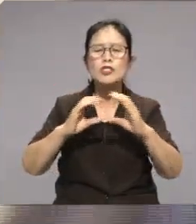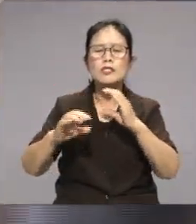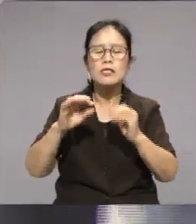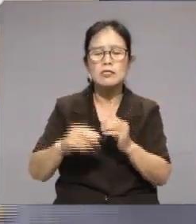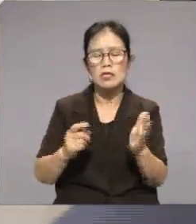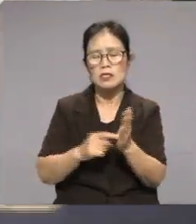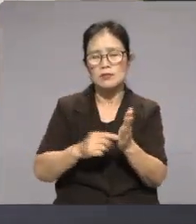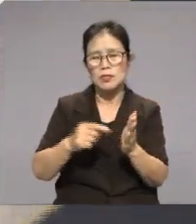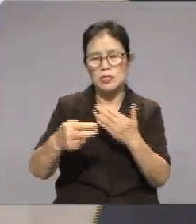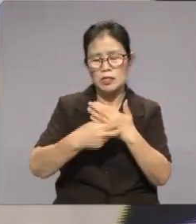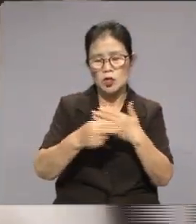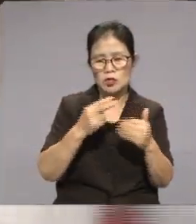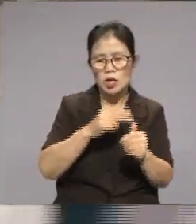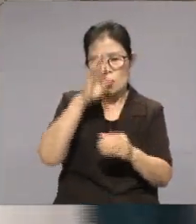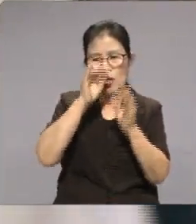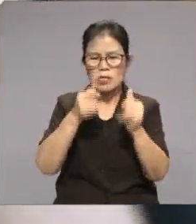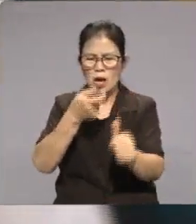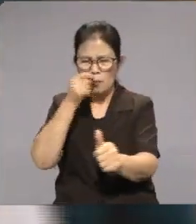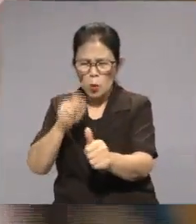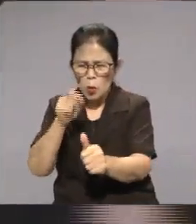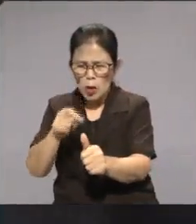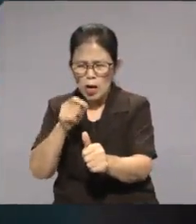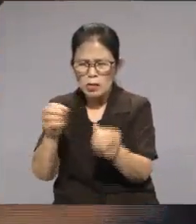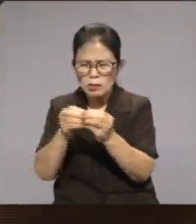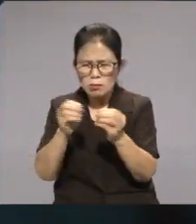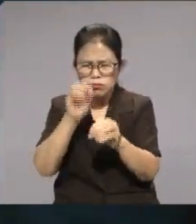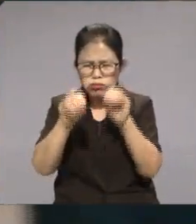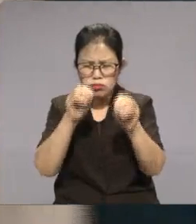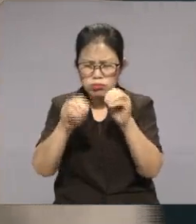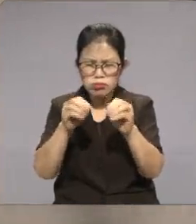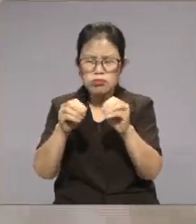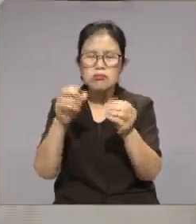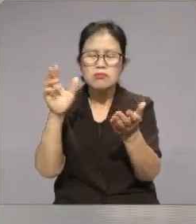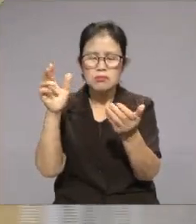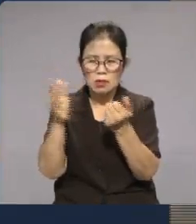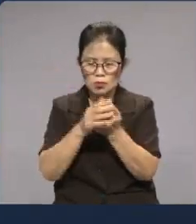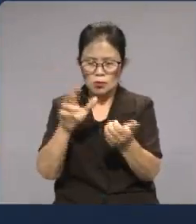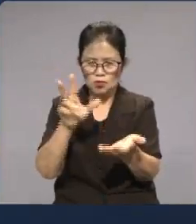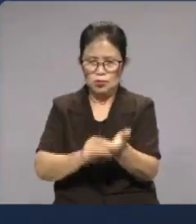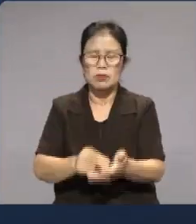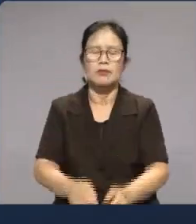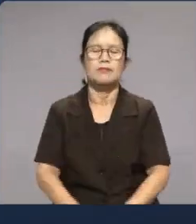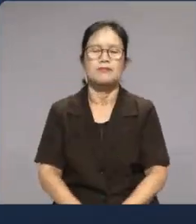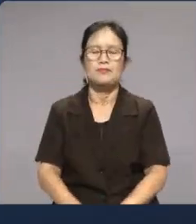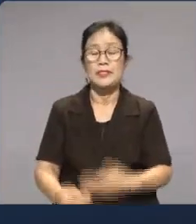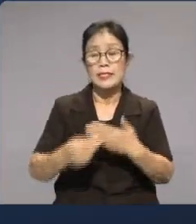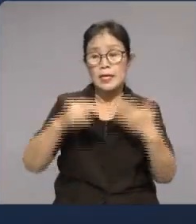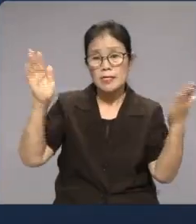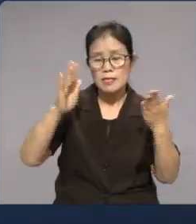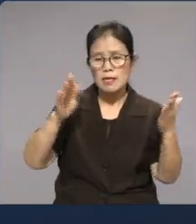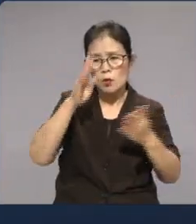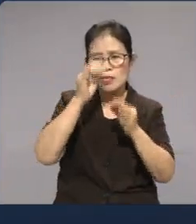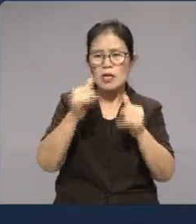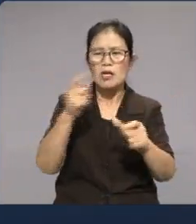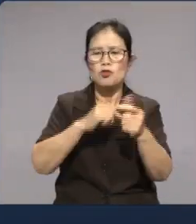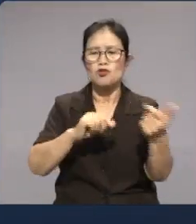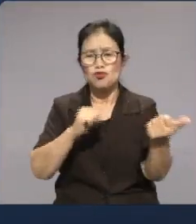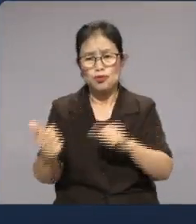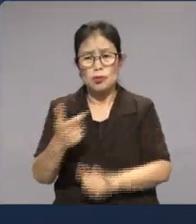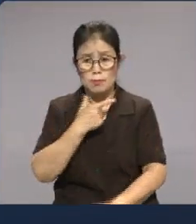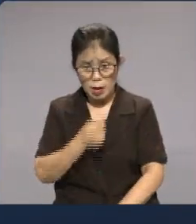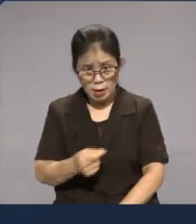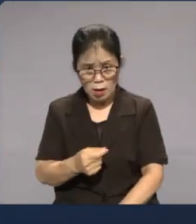응급실 의료진과 환자를 모욕하는 글이 계속 올라와 논란입니다 의대생들은 환자가 더 죽기를